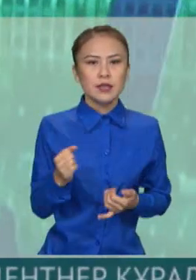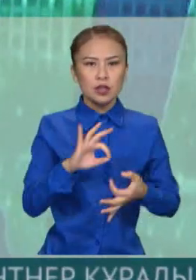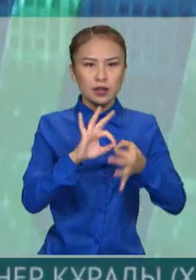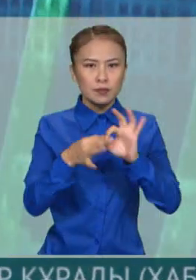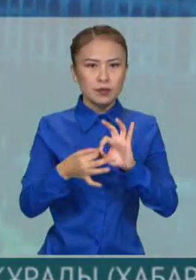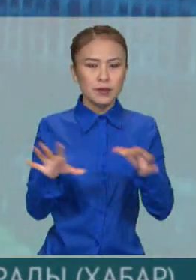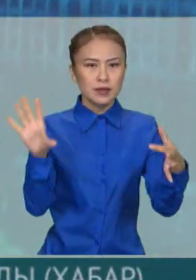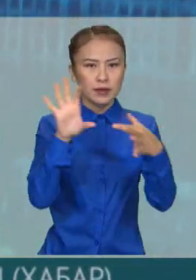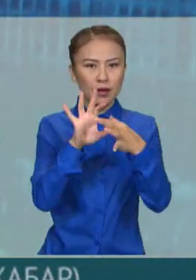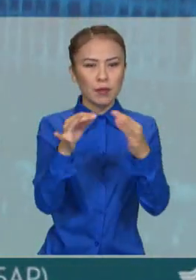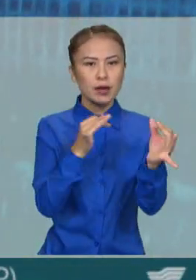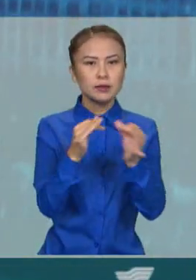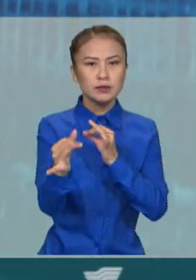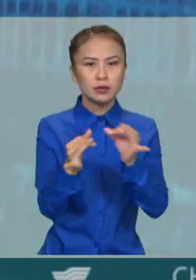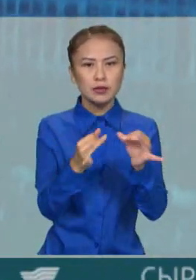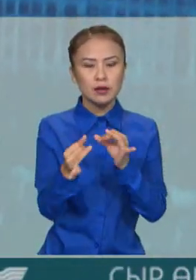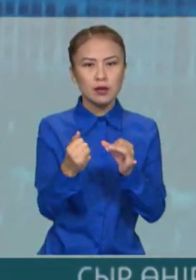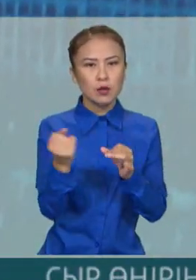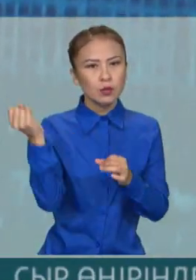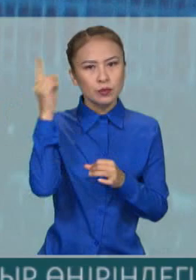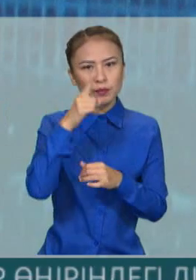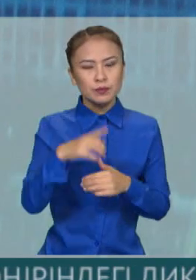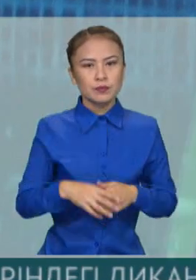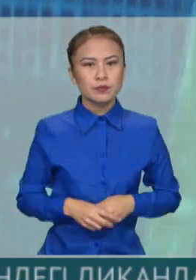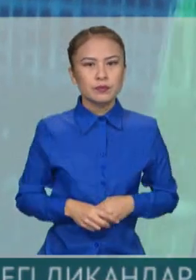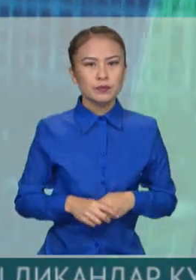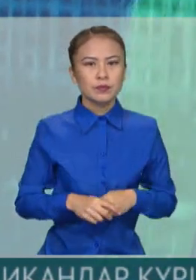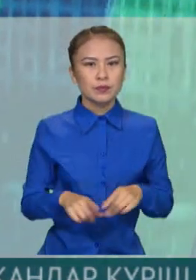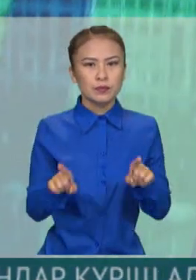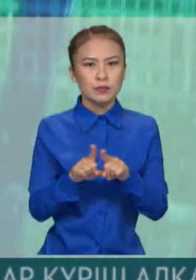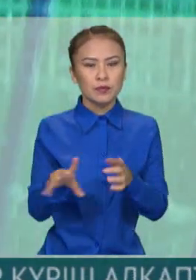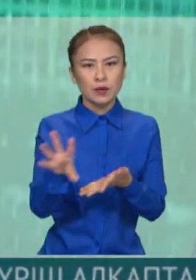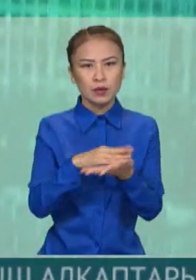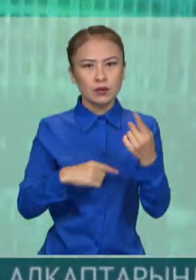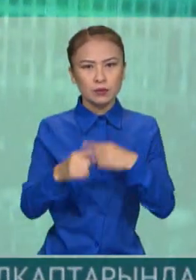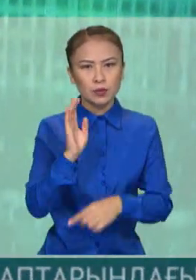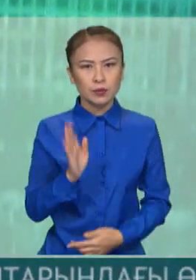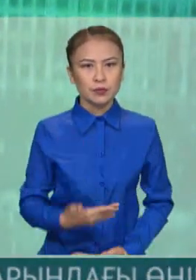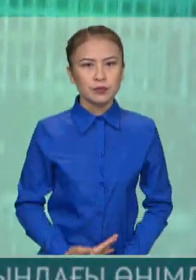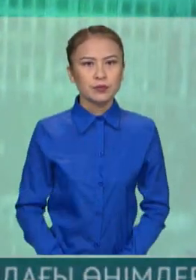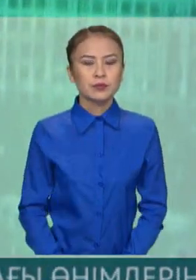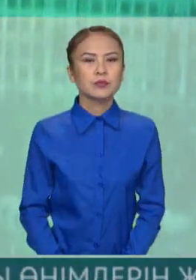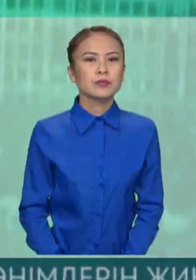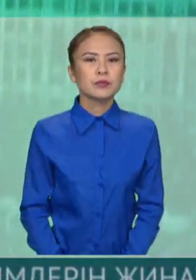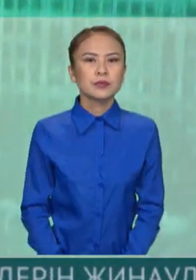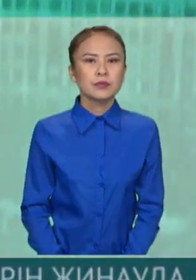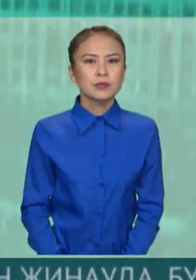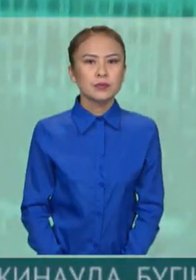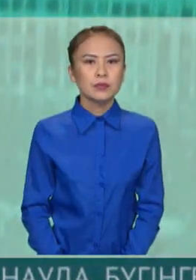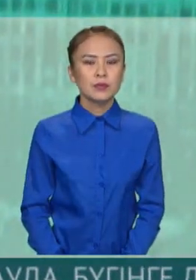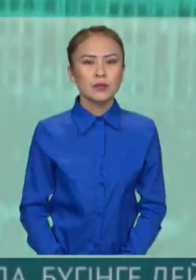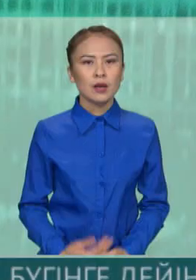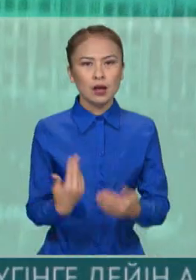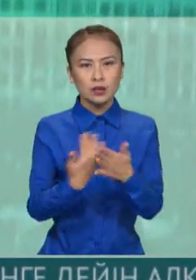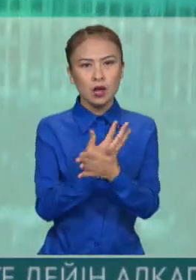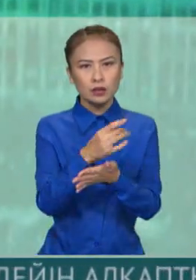Индира Жылқайдарова бізбен тікелей байланысқа шығады. Бірер минуттардан кейін бұл тақырыпқа қайта ораламыз. Хабарымызды ары